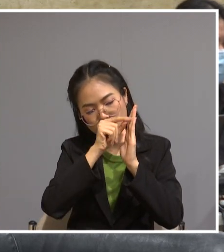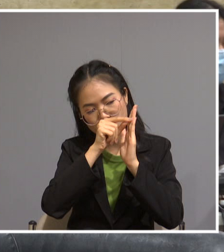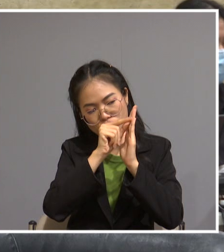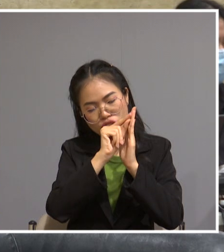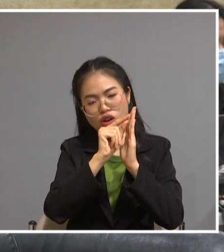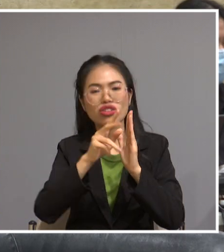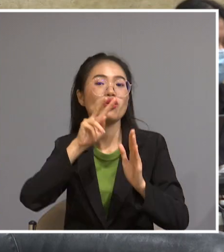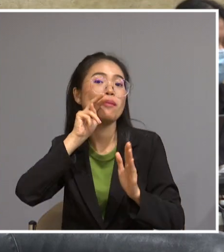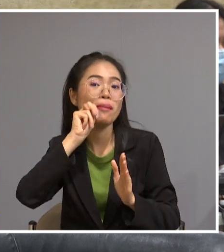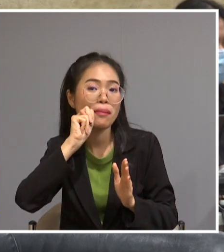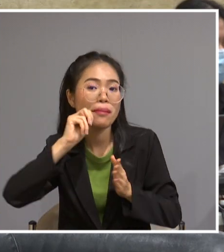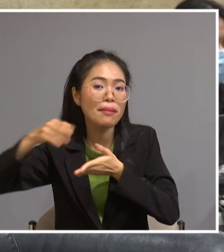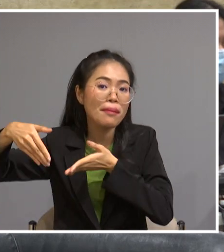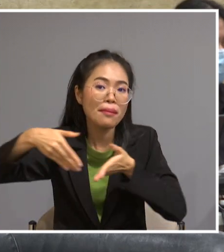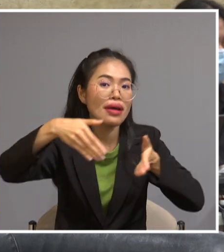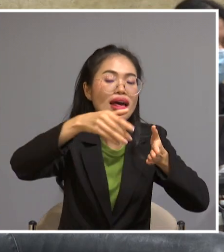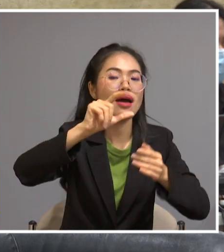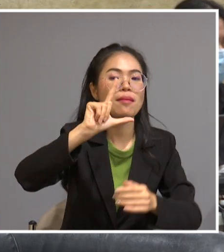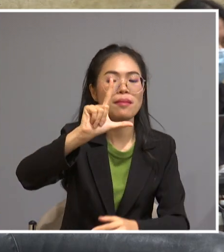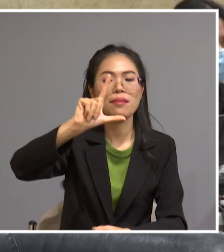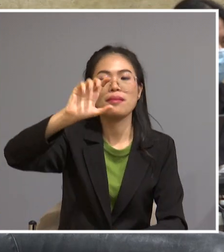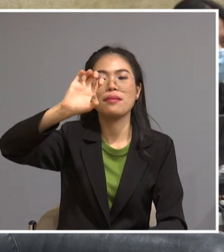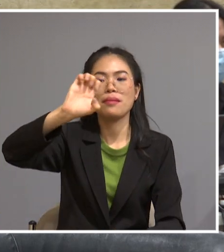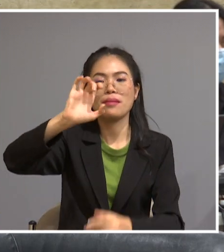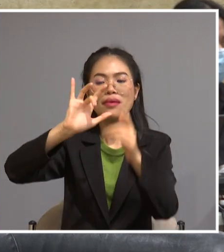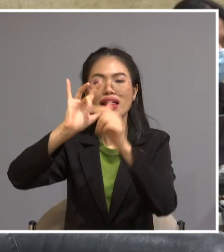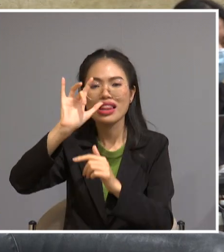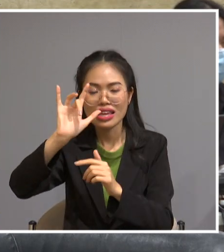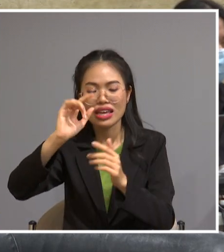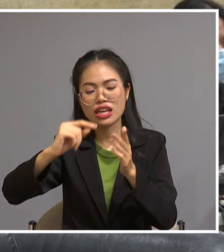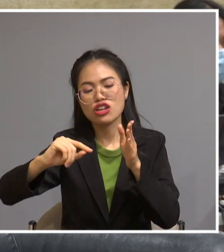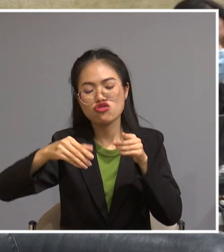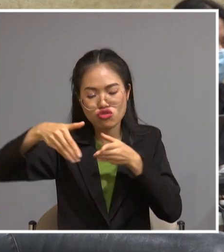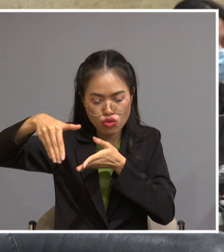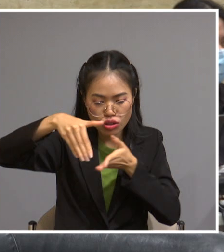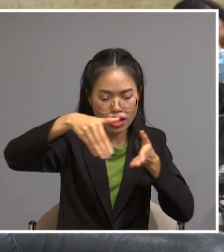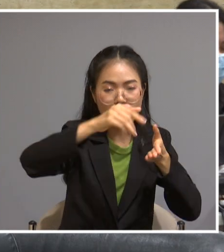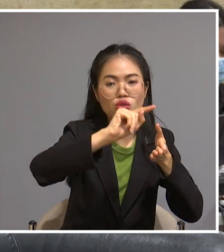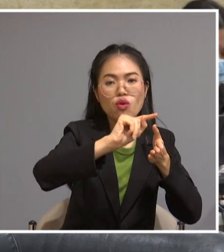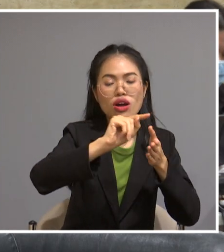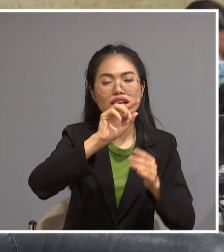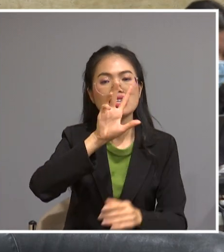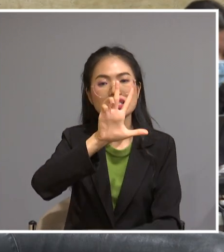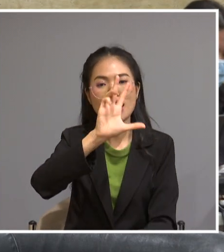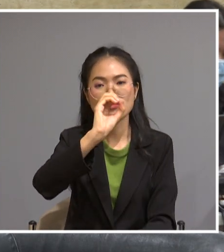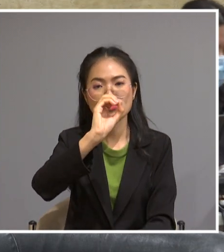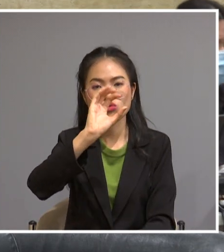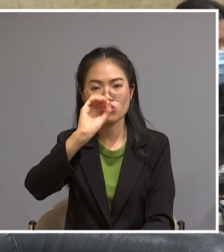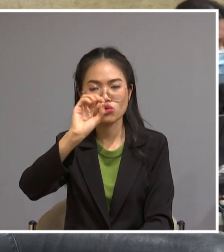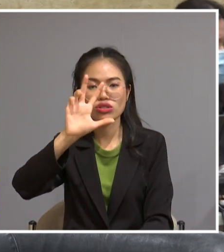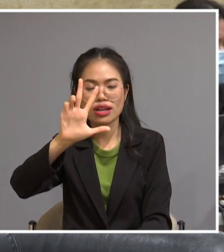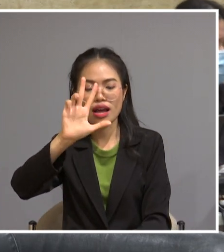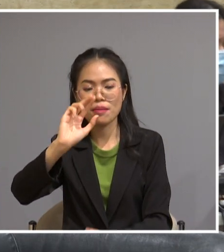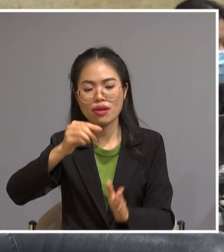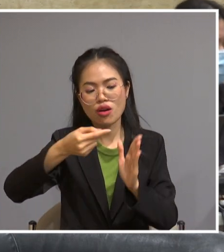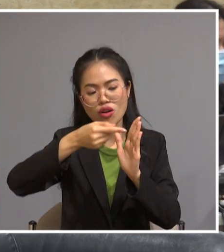ามแน้ำลิไปตัดถนนทางหลวงชนบทช.3003จากนั้ก็ล